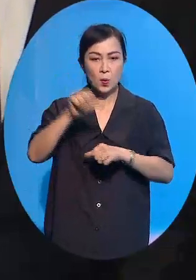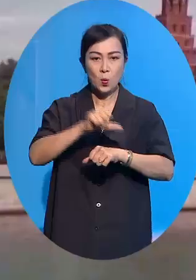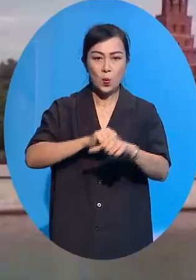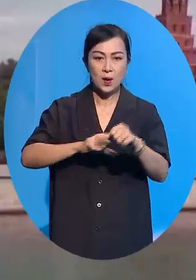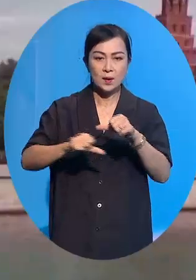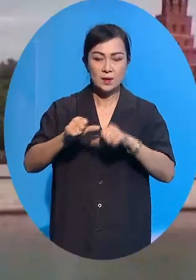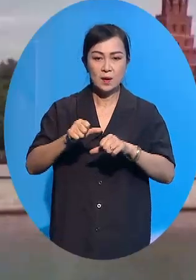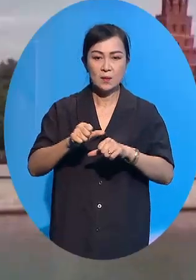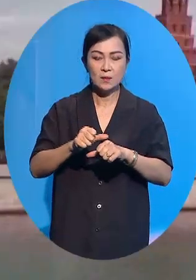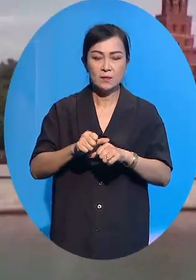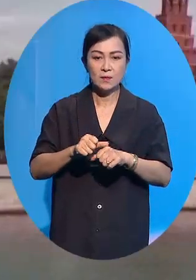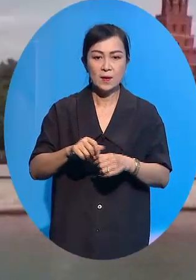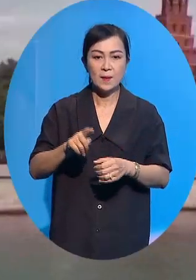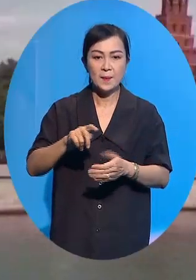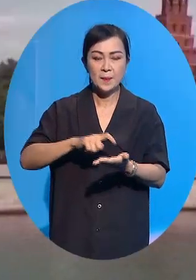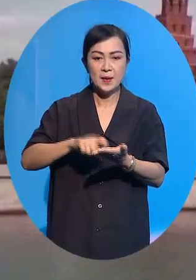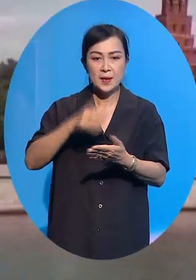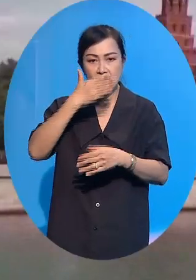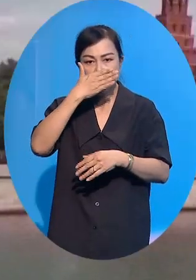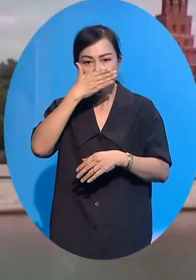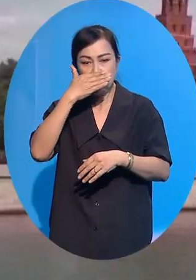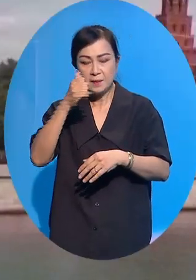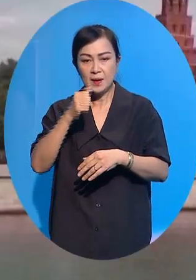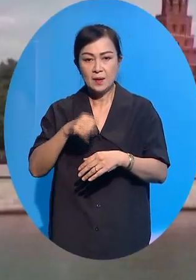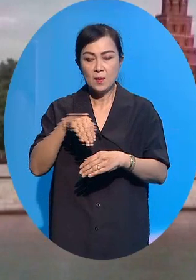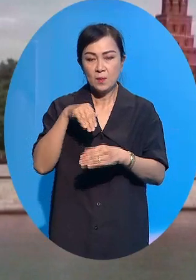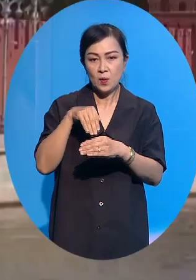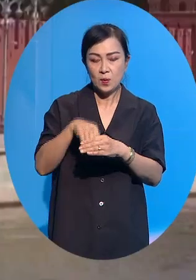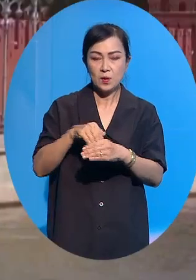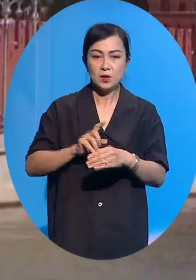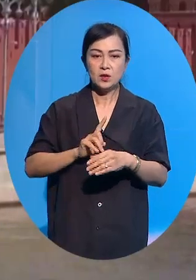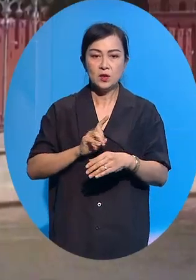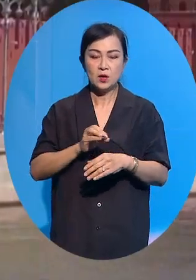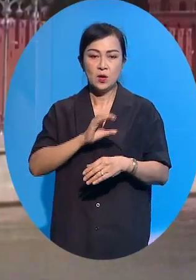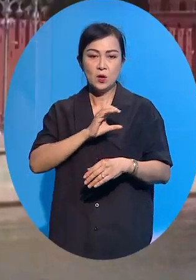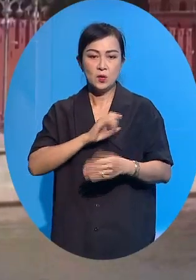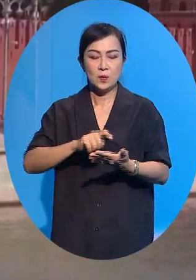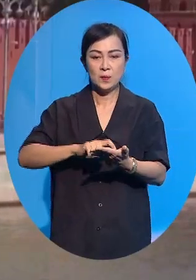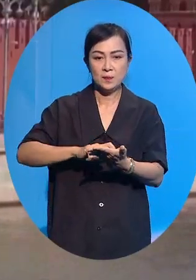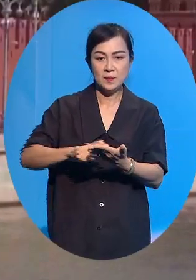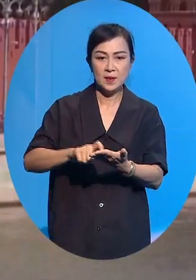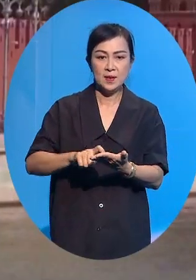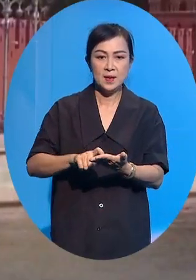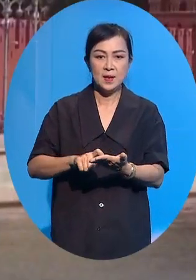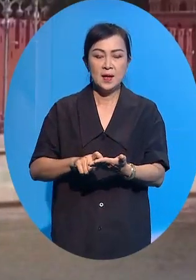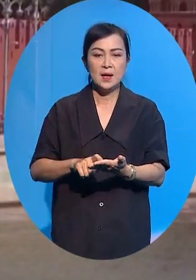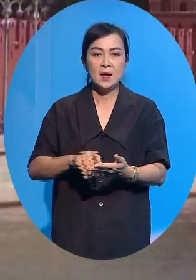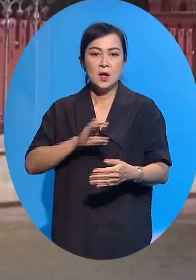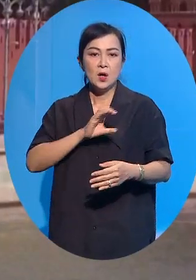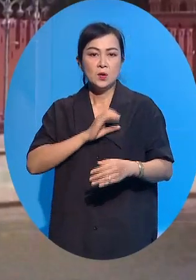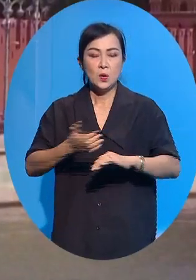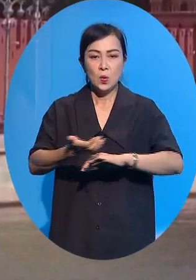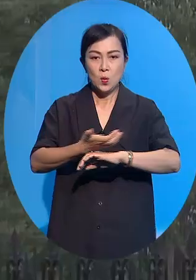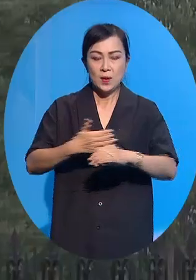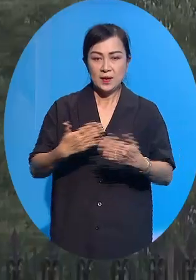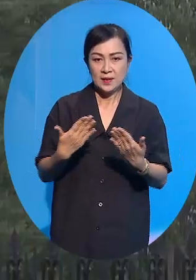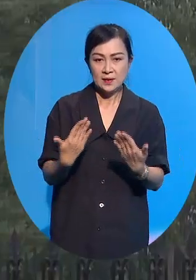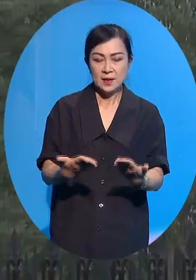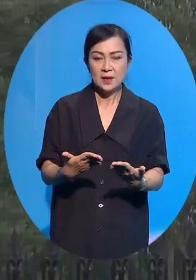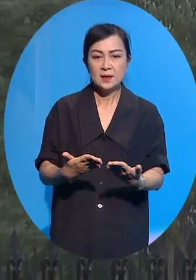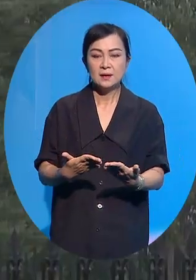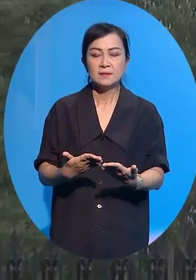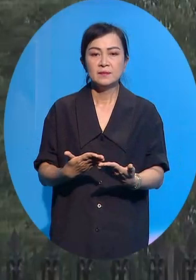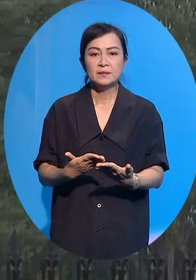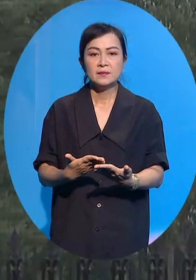hại cụ thể nhằm vào Mỹ, đặc biệt liên quan tới các cuộc bầu cử tự do và dân chủ ở Mỹ, các thể chế dân chủ ở nước này và các đồng